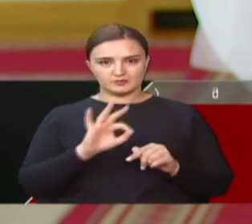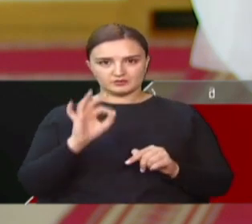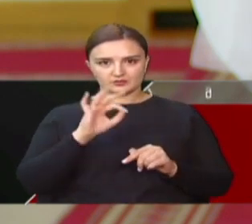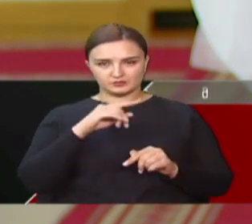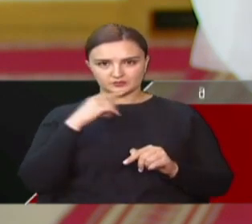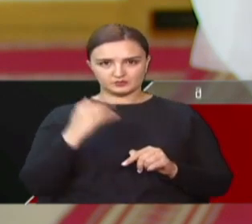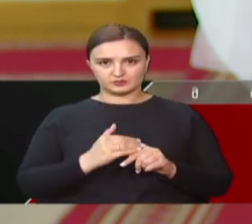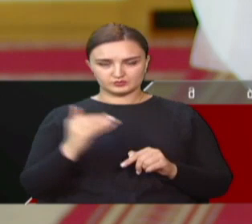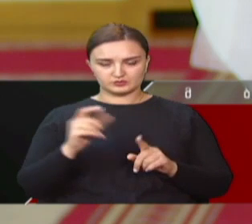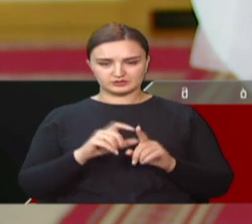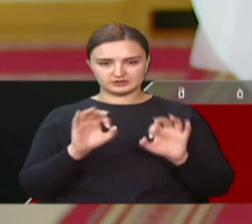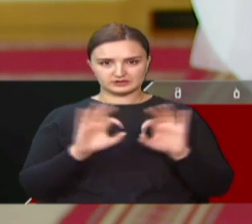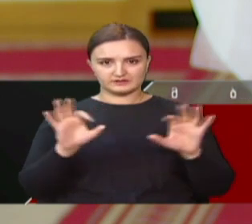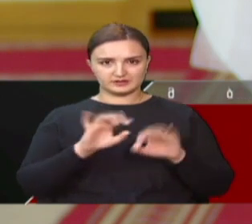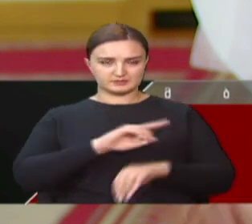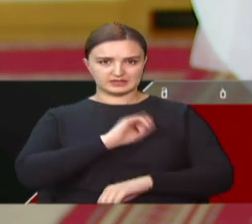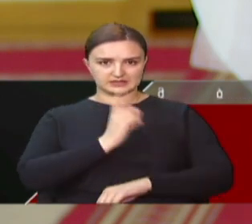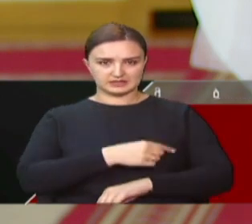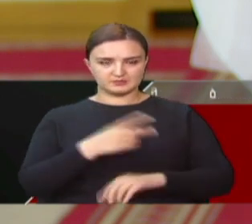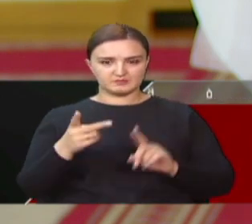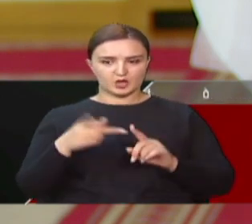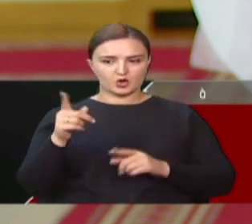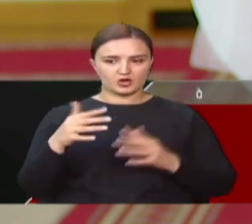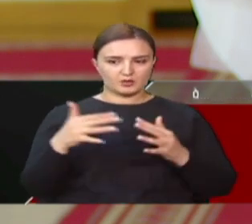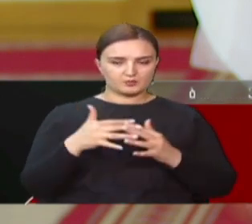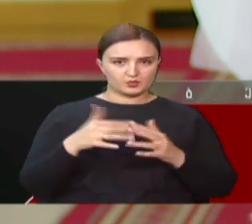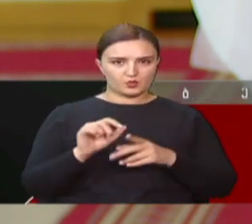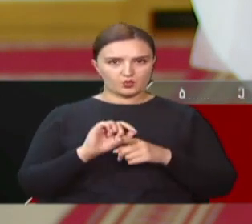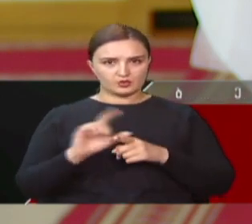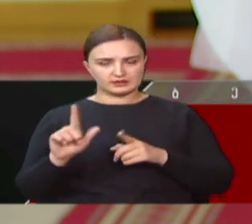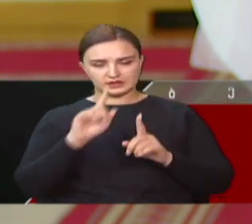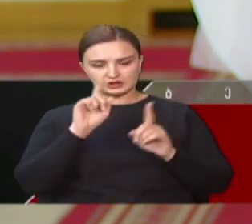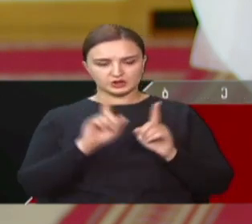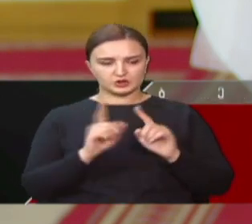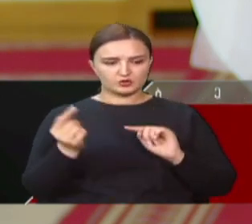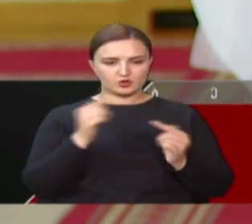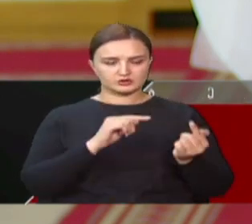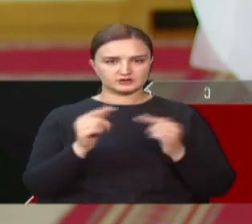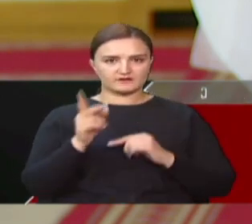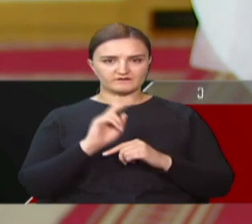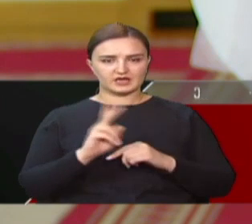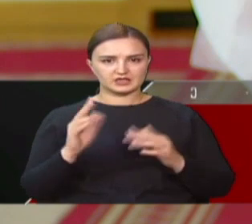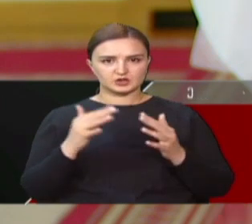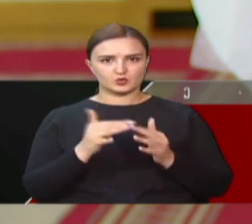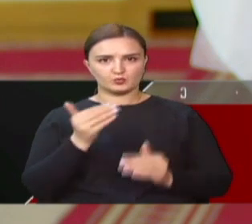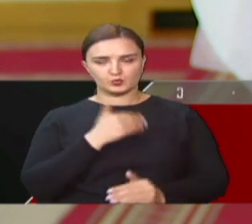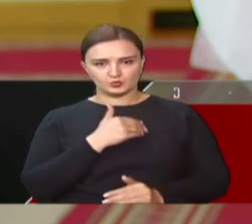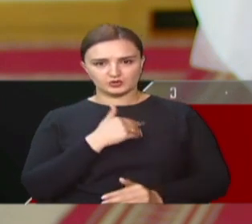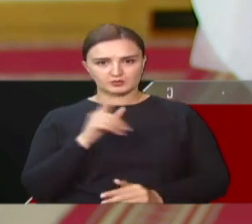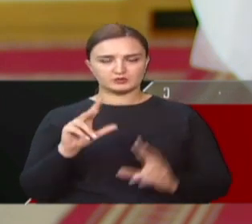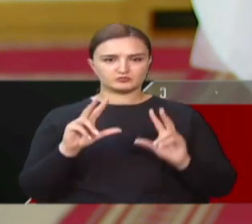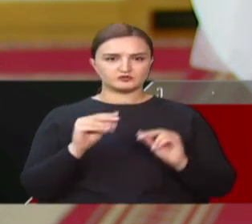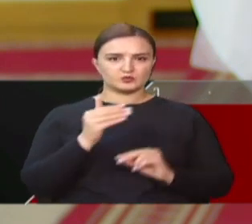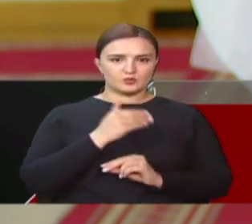კრემლისტურ, კრემლის გზავნილებს აძლიერებენ, აი მეორე ფრონტი, რაღაცა თითქოს ვიღაცას უმტკიცებენ, რომ ვიღაცას ომი უნდა, მათ მშვიდობა